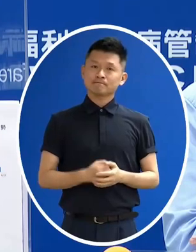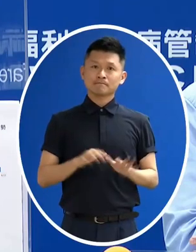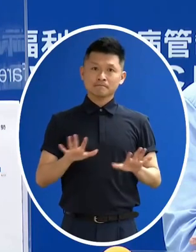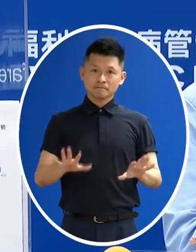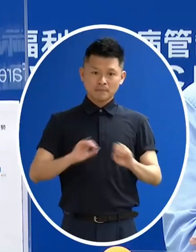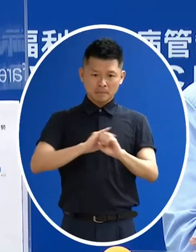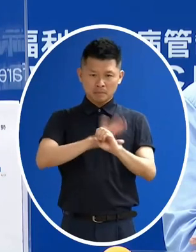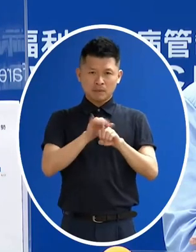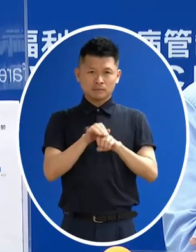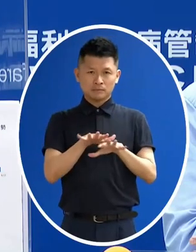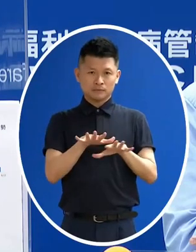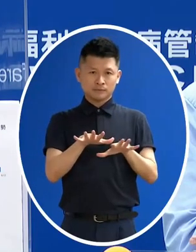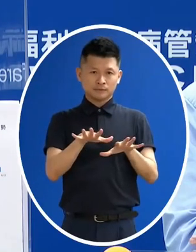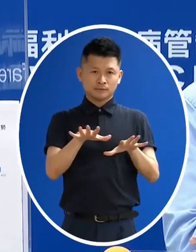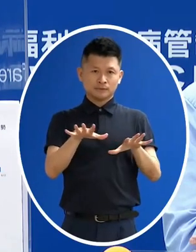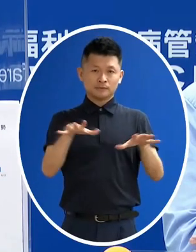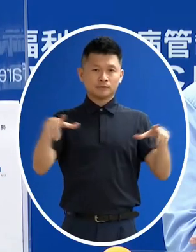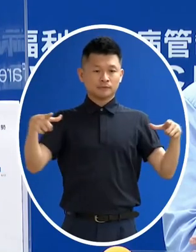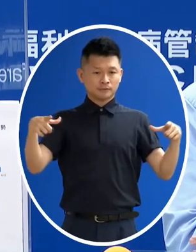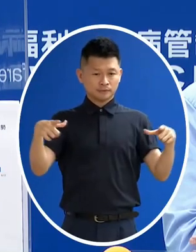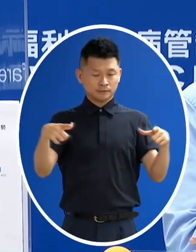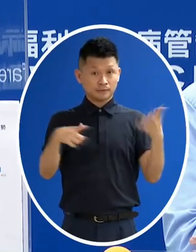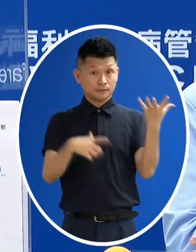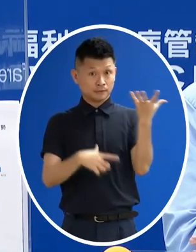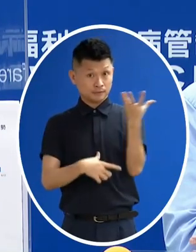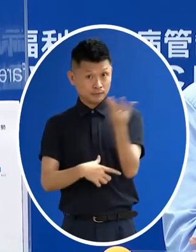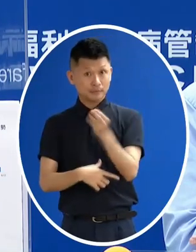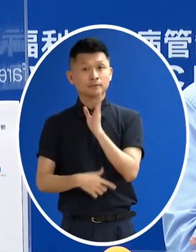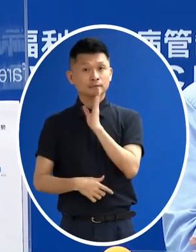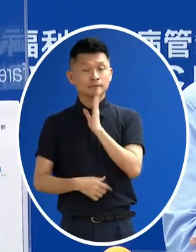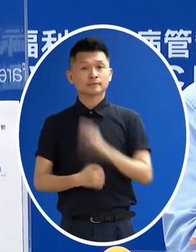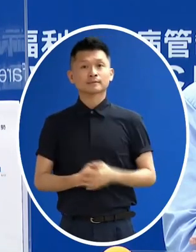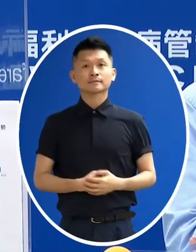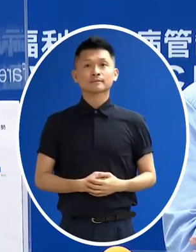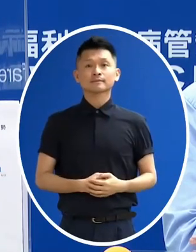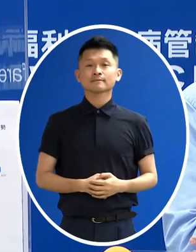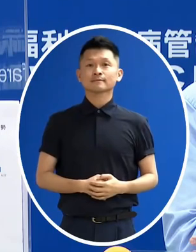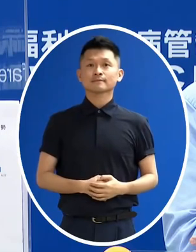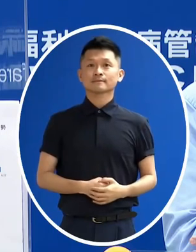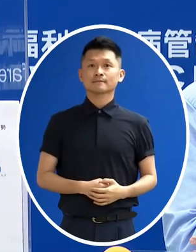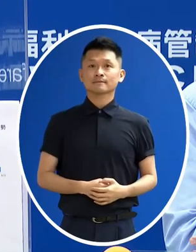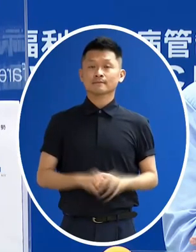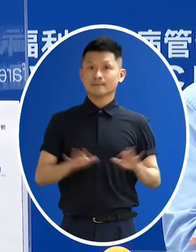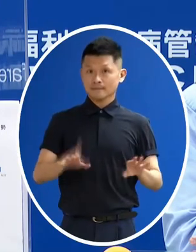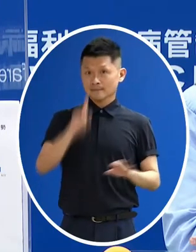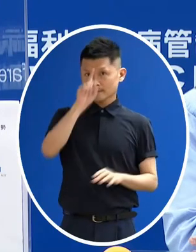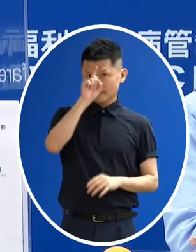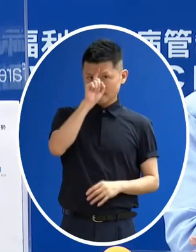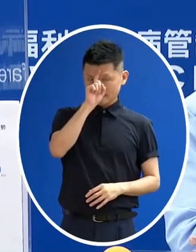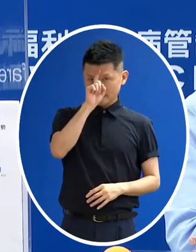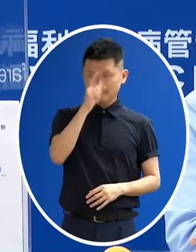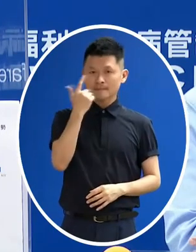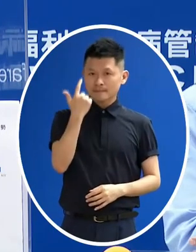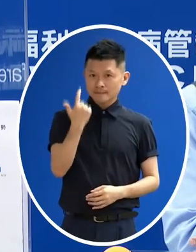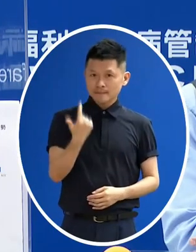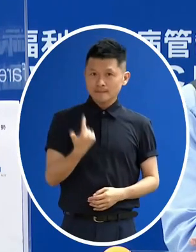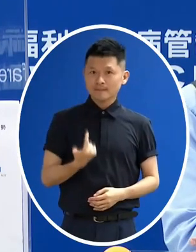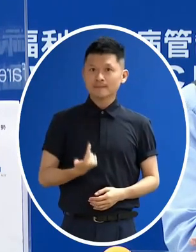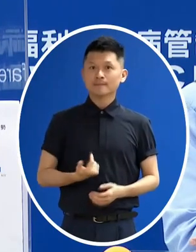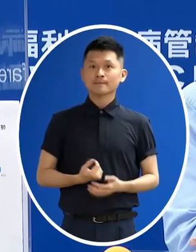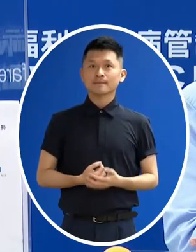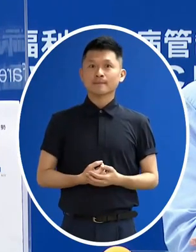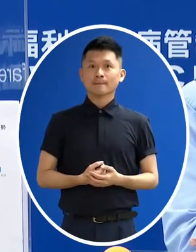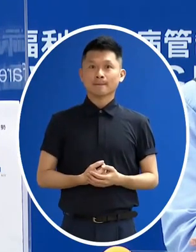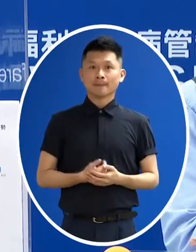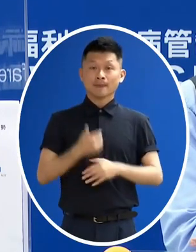实疫情是少，那我们大家现在渐渐要把希望能够先就是说相